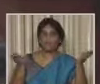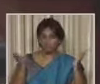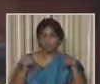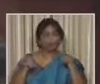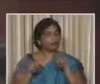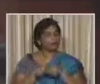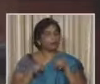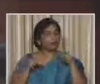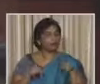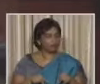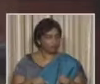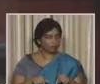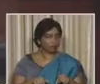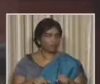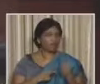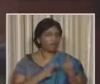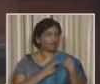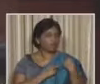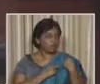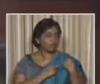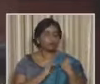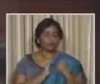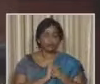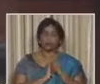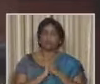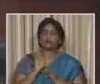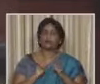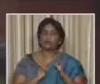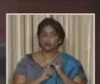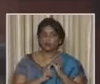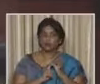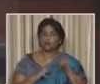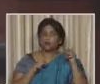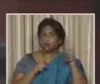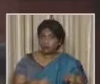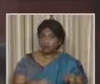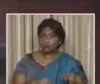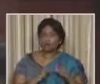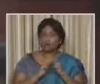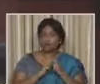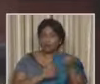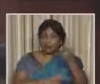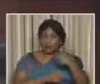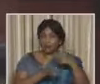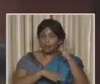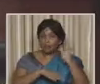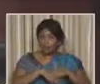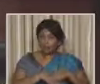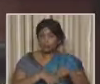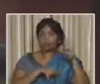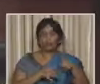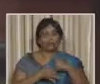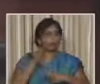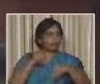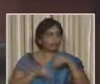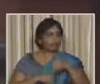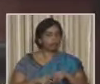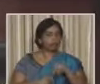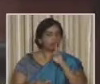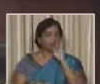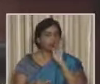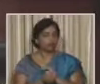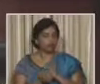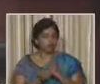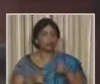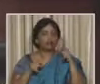பாதிக்கப்பட்டவர்கள் இருக்கிறார்கள். எனவே இன்றைய பொறுப்பு என்னவென்றால், இந்த பாதிக்கப்பட்டவர்களுக்கும் இந்த அரசியல் பாதுகாப்பற்ற நிலைமைக்கும் இந்த நாட்டை